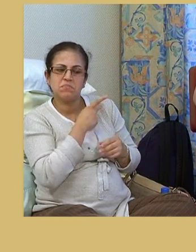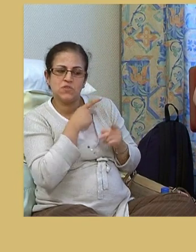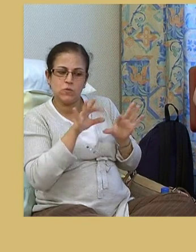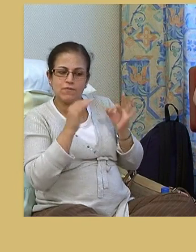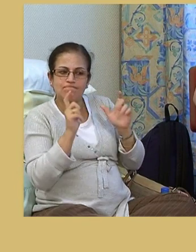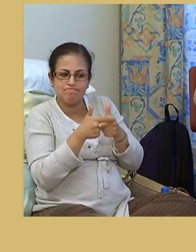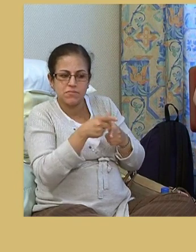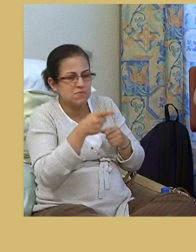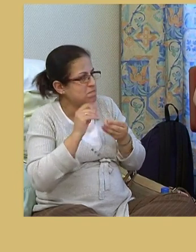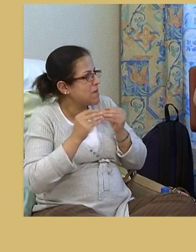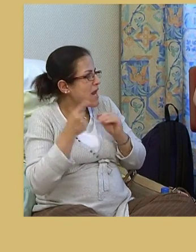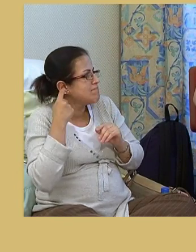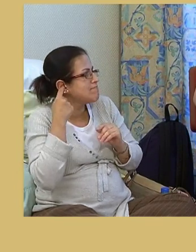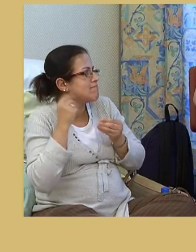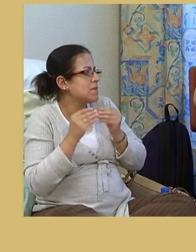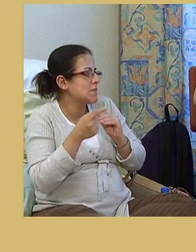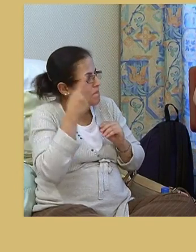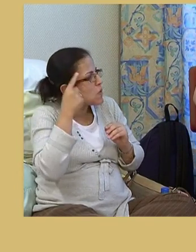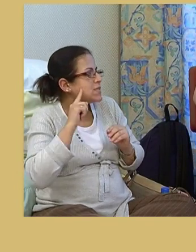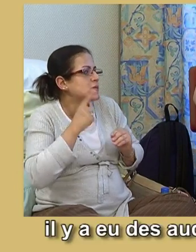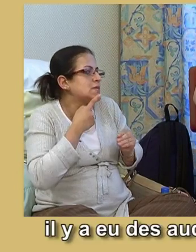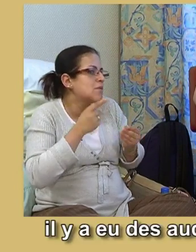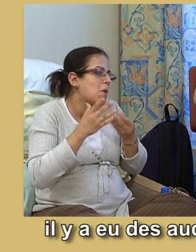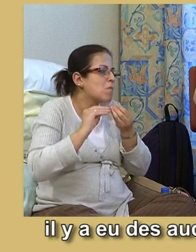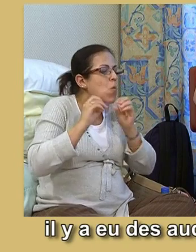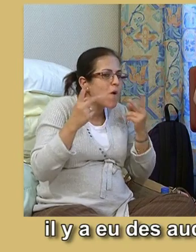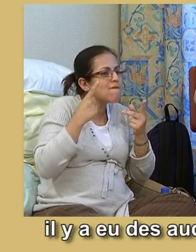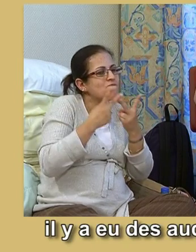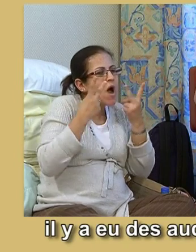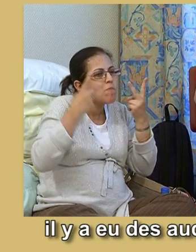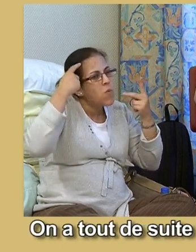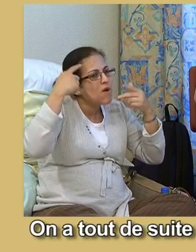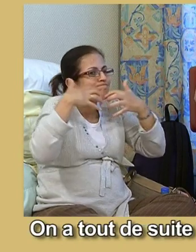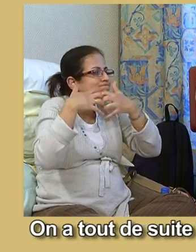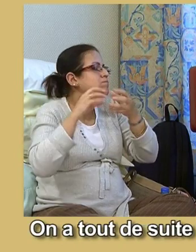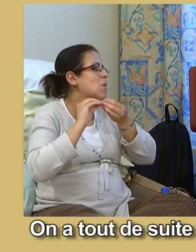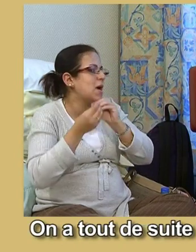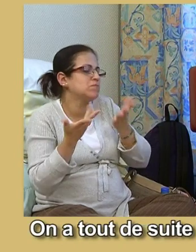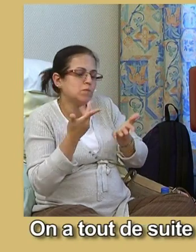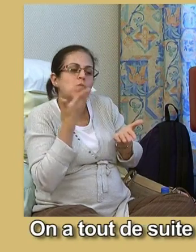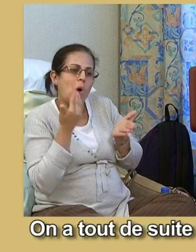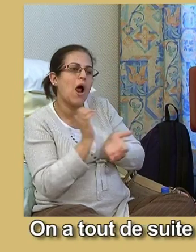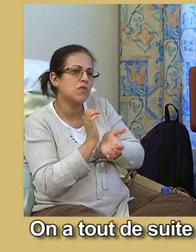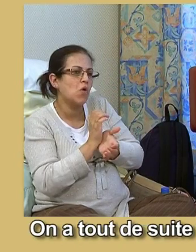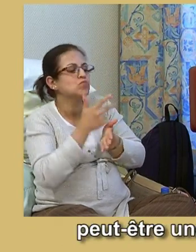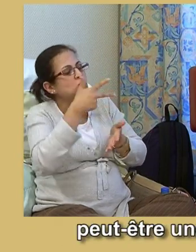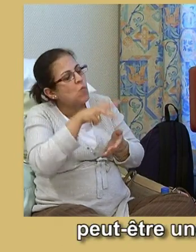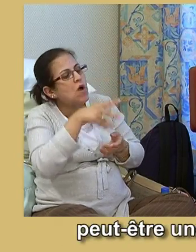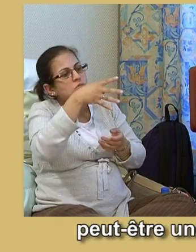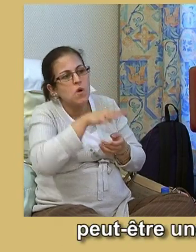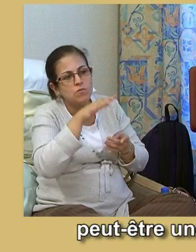c'est vrai qu'au départ, on a tout de suite vu qu'il y a eu des audiogrammes, on a tout de suite vu que bon, il y avait